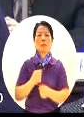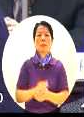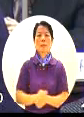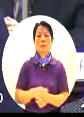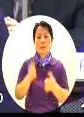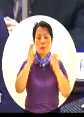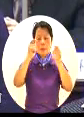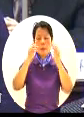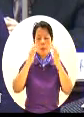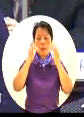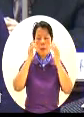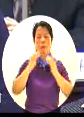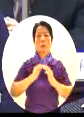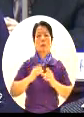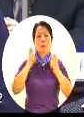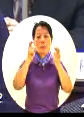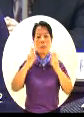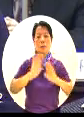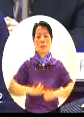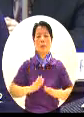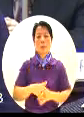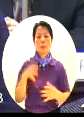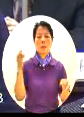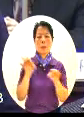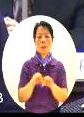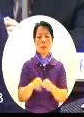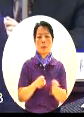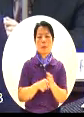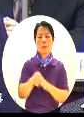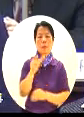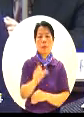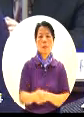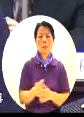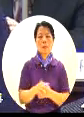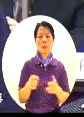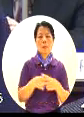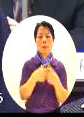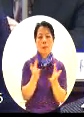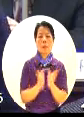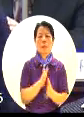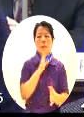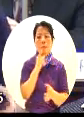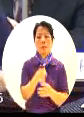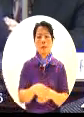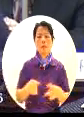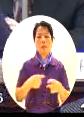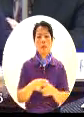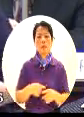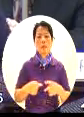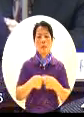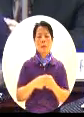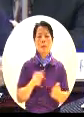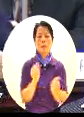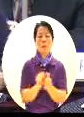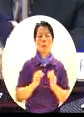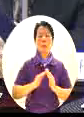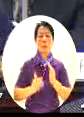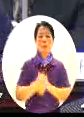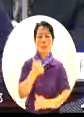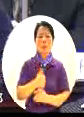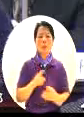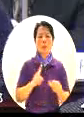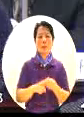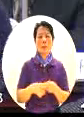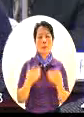高雄现在我们的一个投资专案小组是由李副市长在主